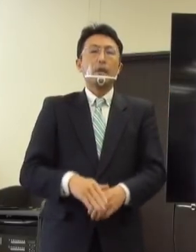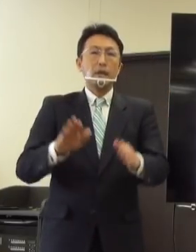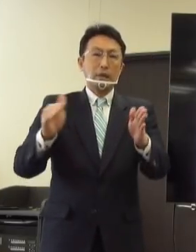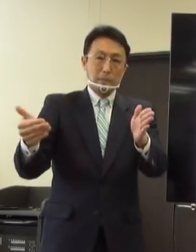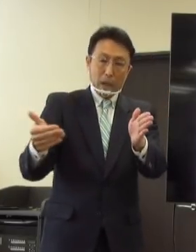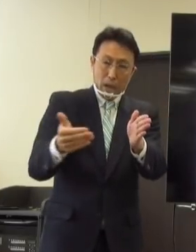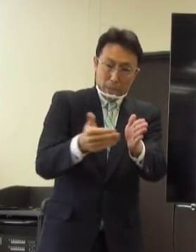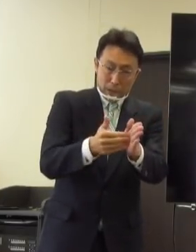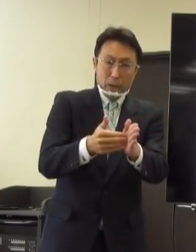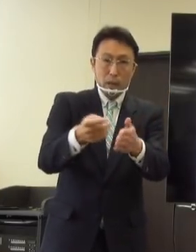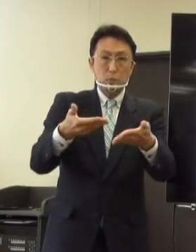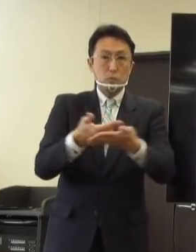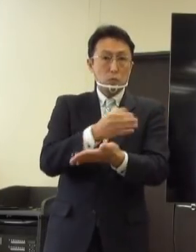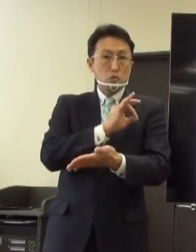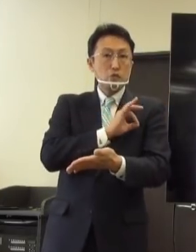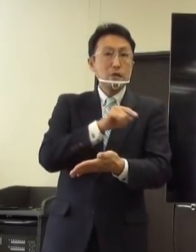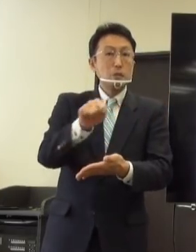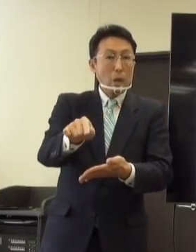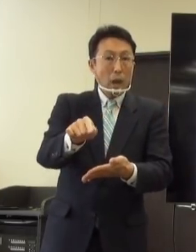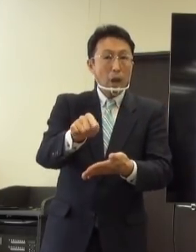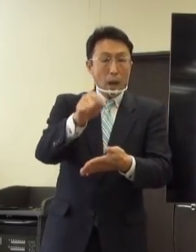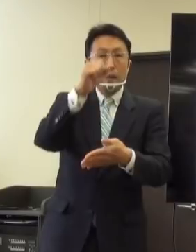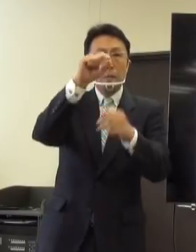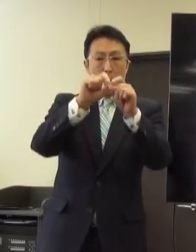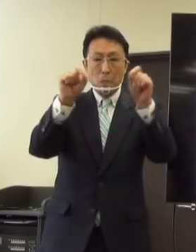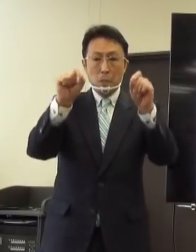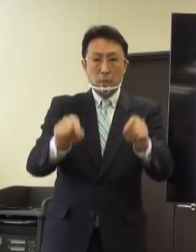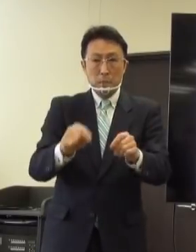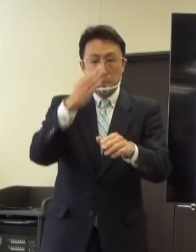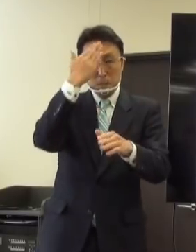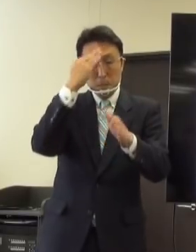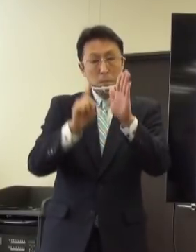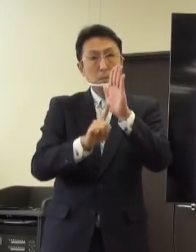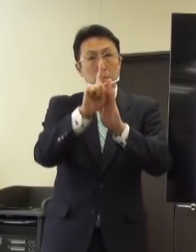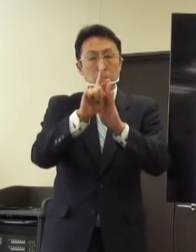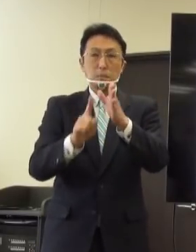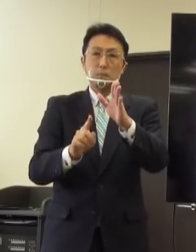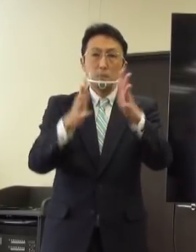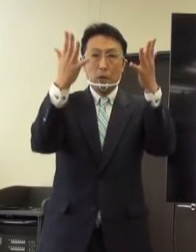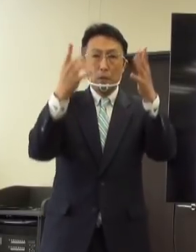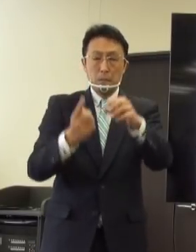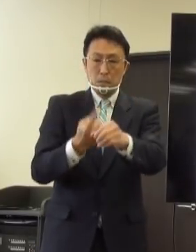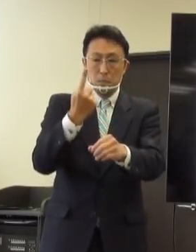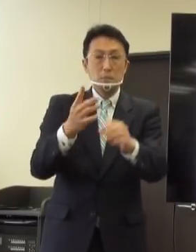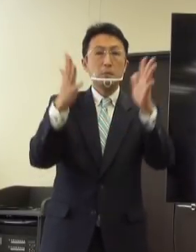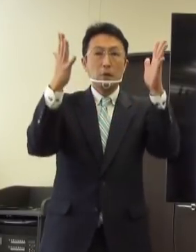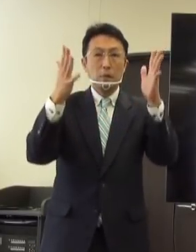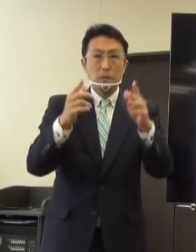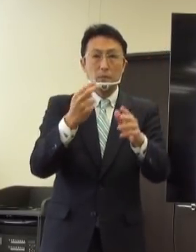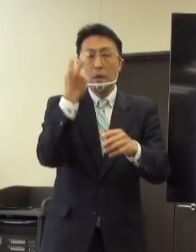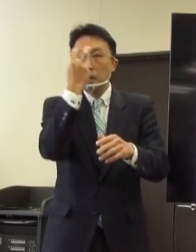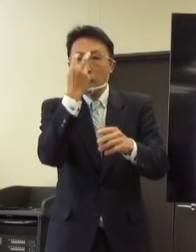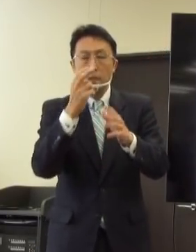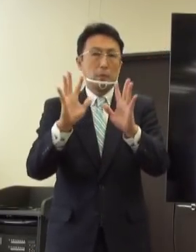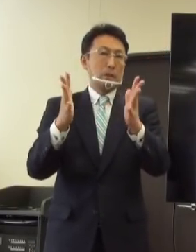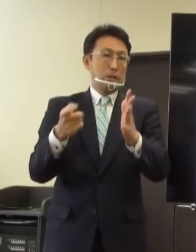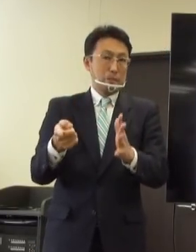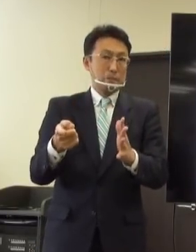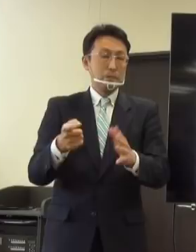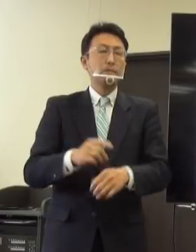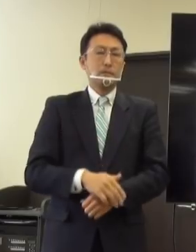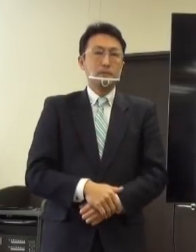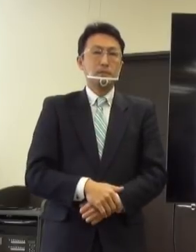ったわけですね。で、その点では病院というのは何分にも今非常に多忙で、